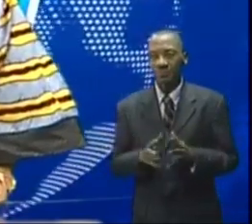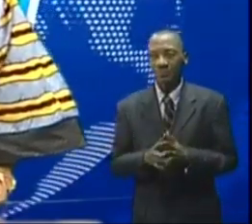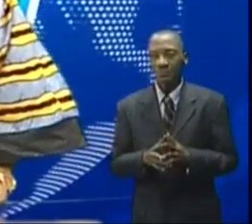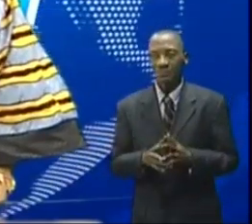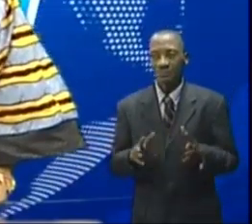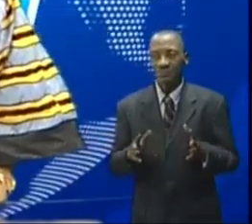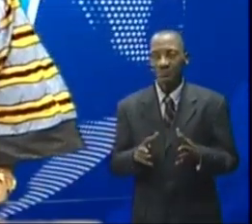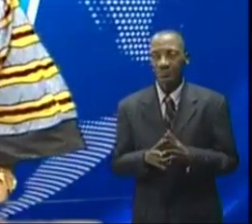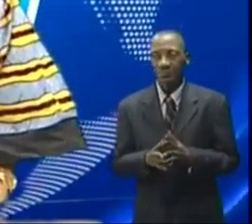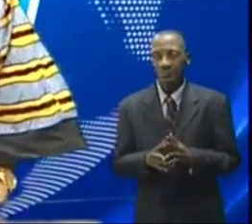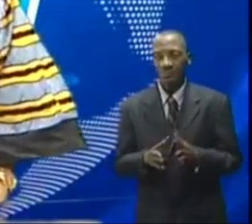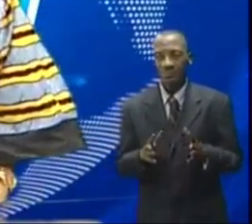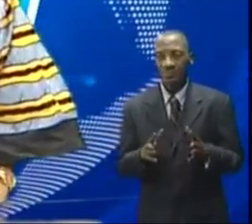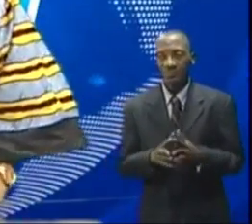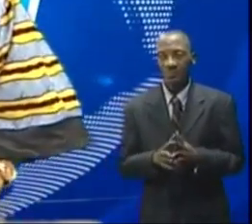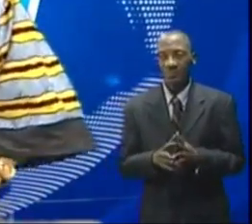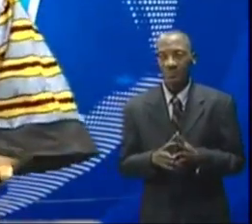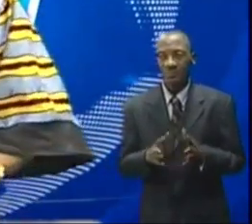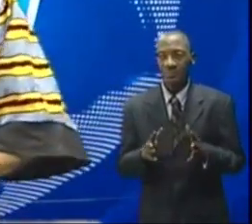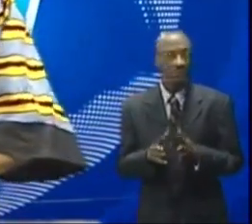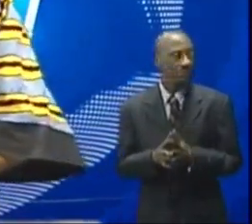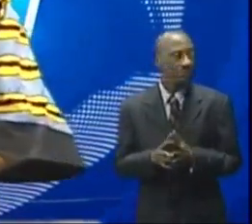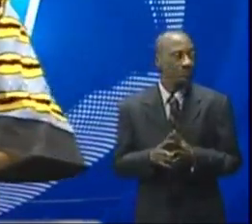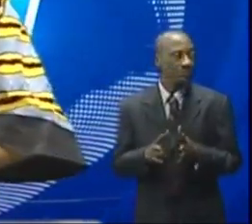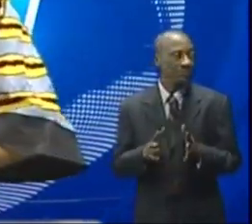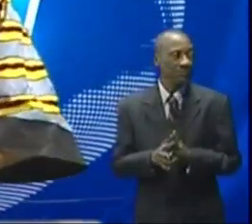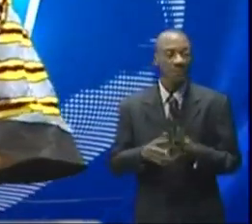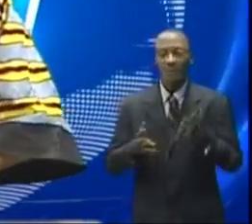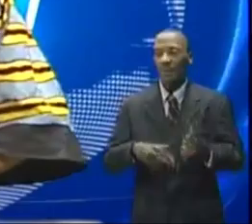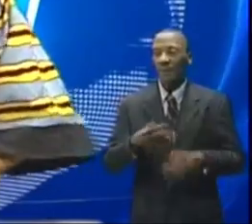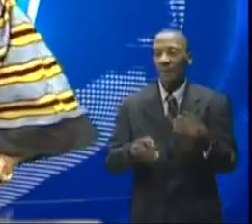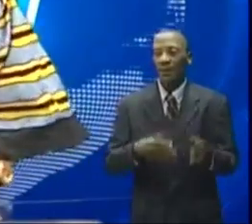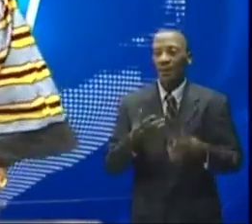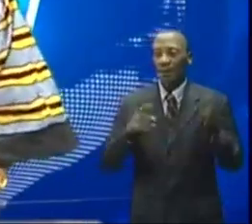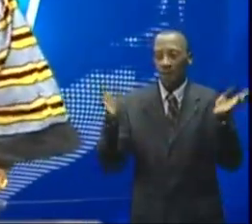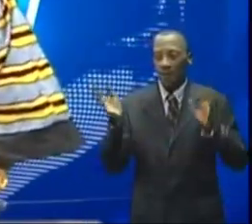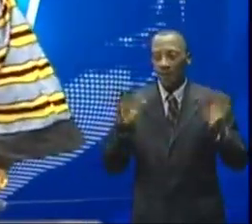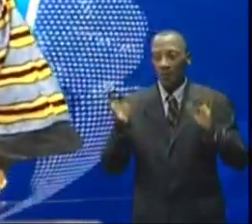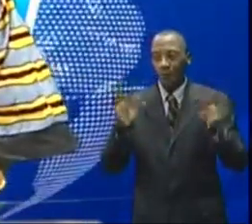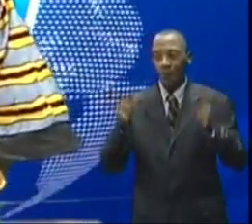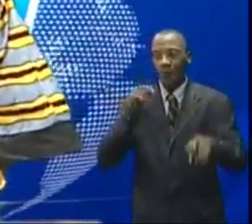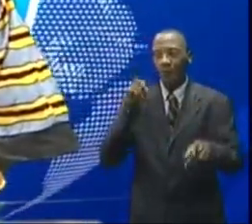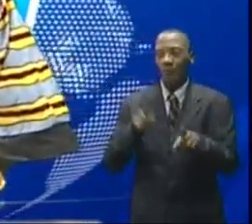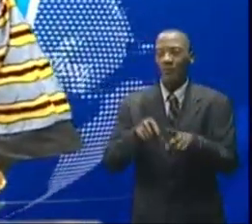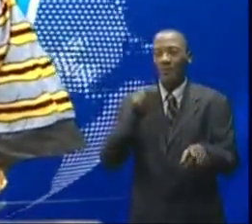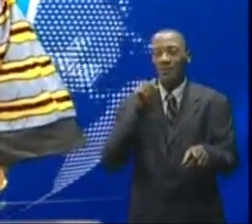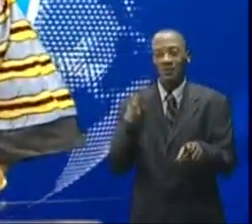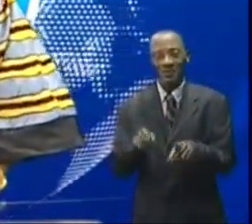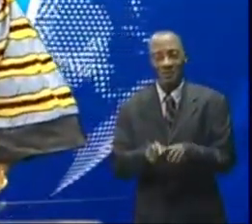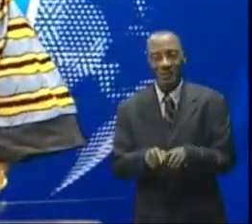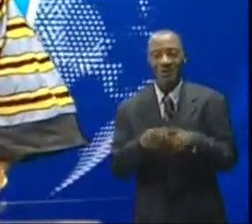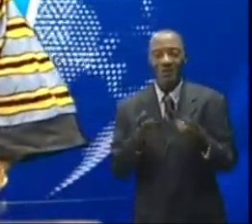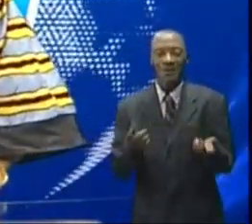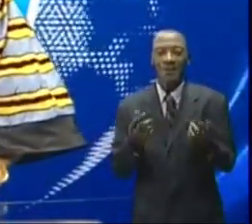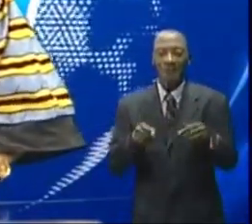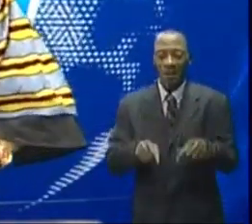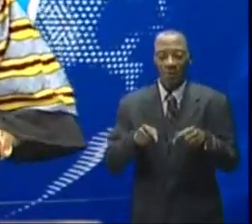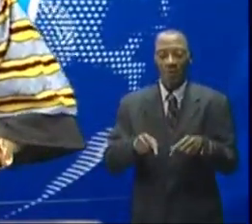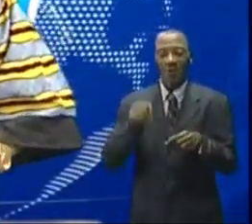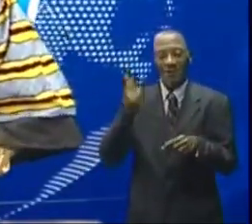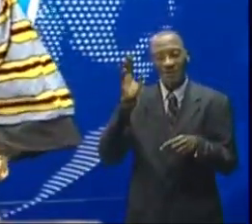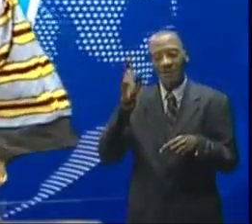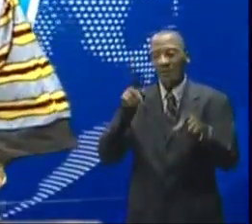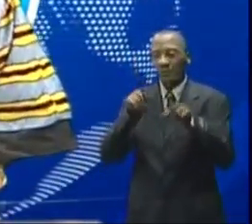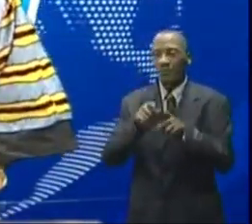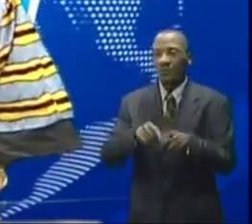ont passé le test national de sélection et d'orientation scolaire sur l'ensemble du pays. À Kinshasa comme dans